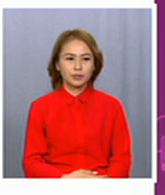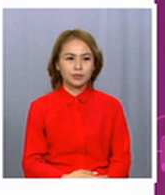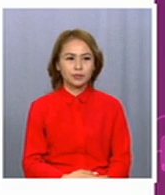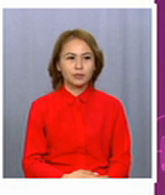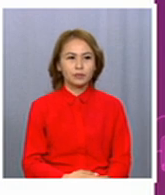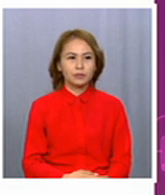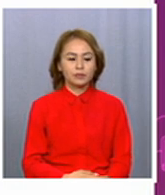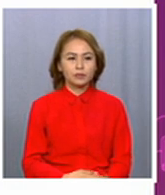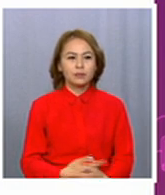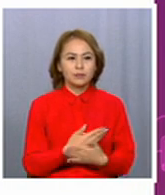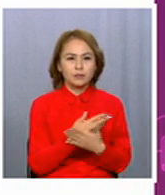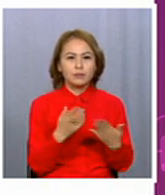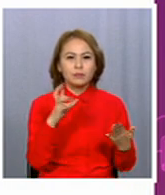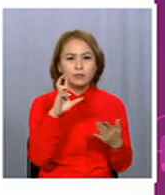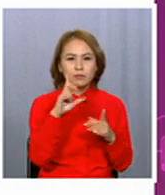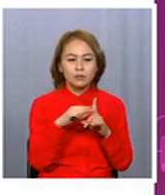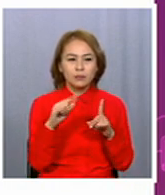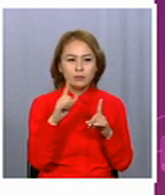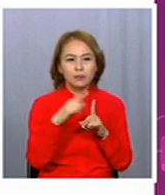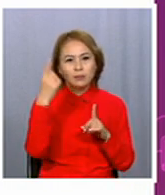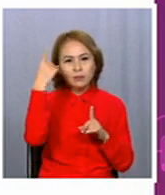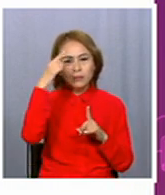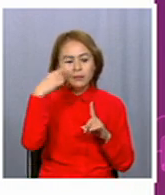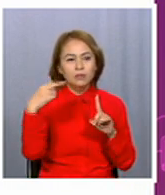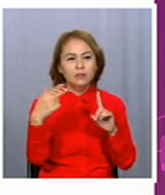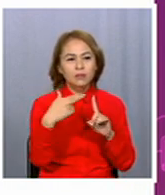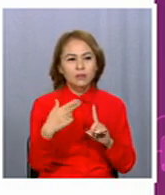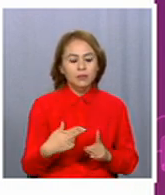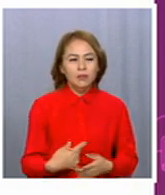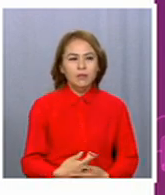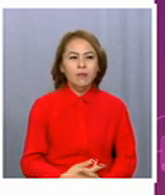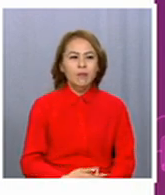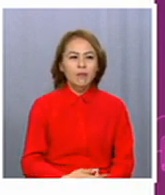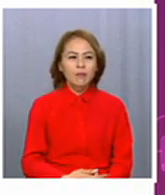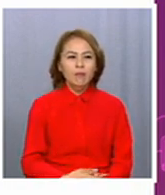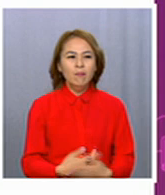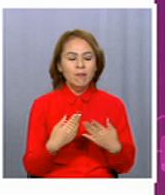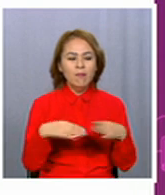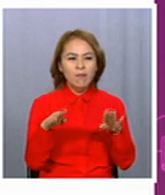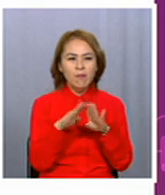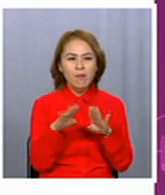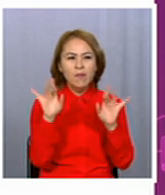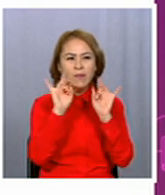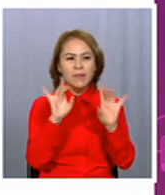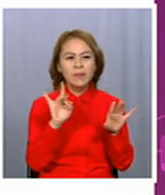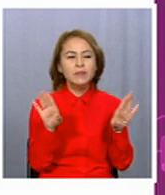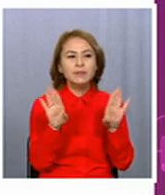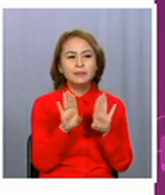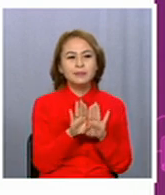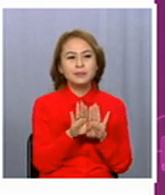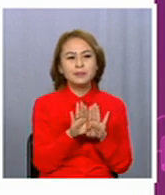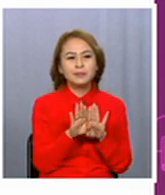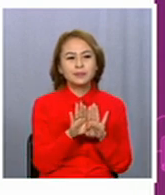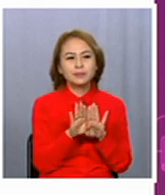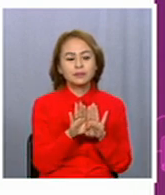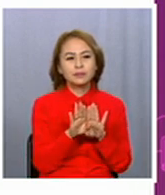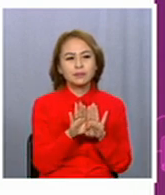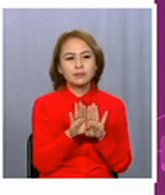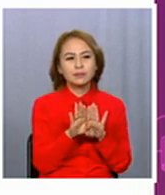Балалар, бұл бауырсақ ертегісінен үзінді. Енді ертегі не туралы еді? Есімізге түсіріп